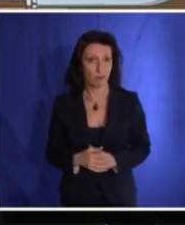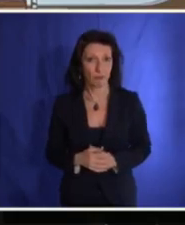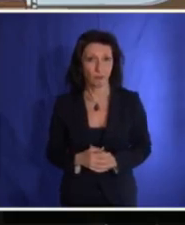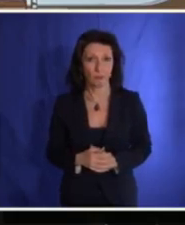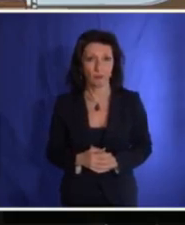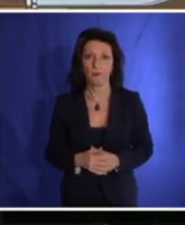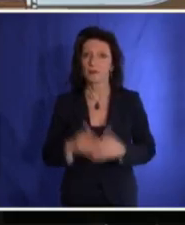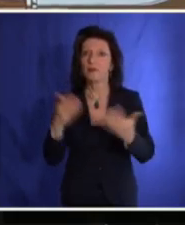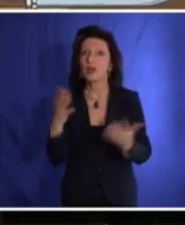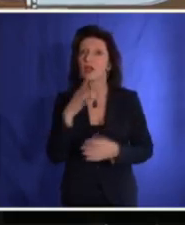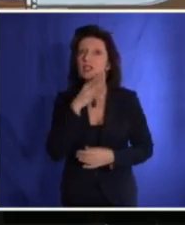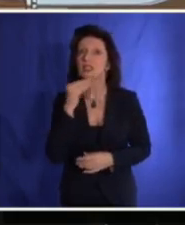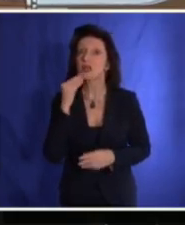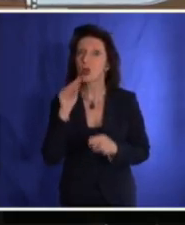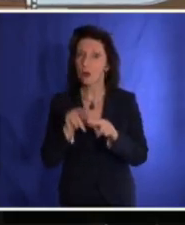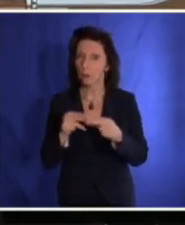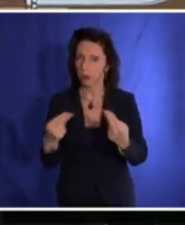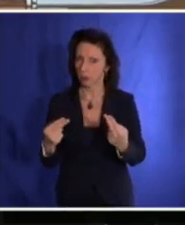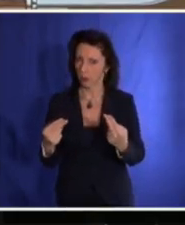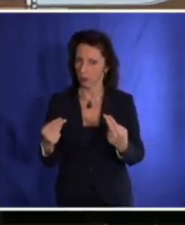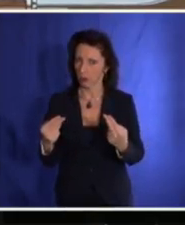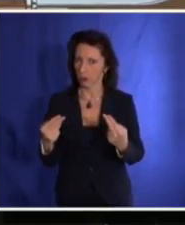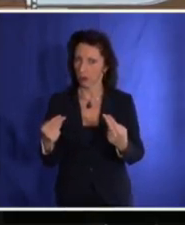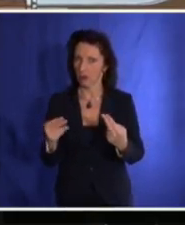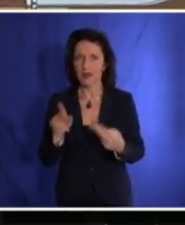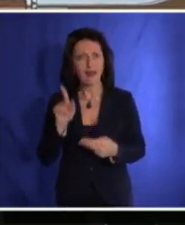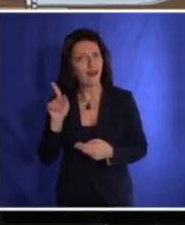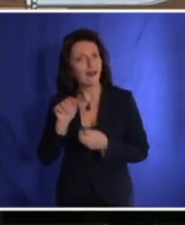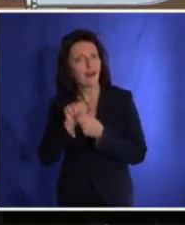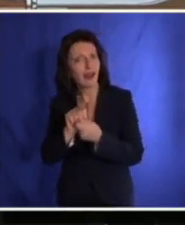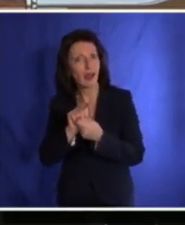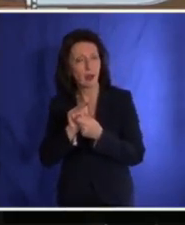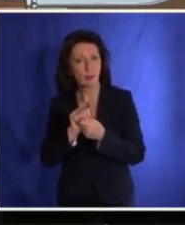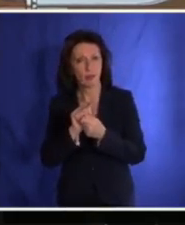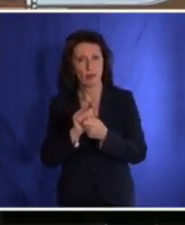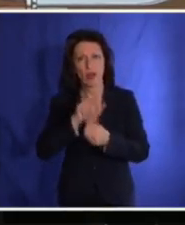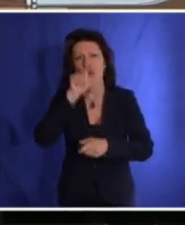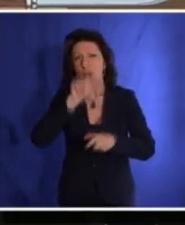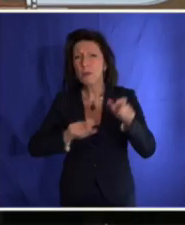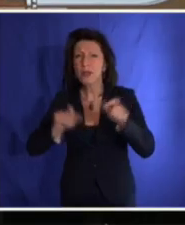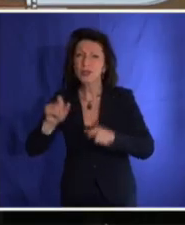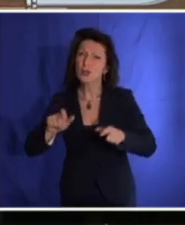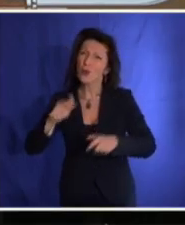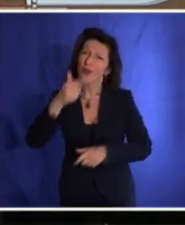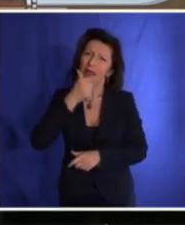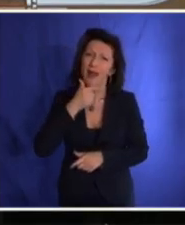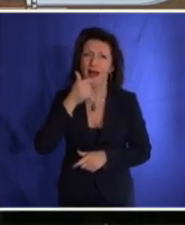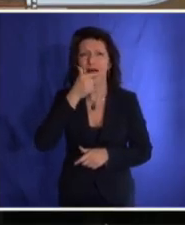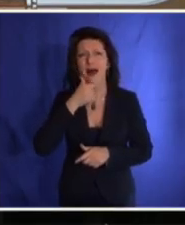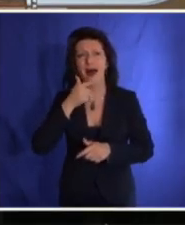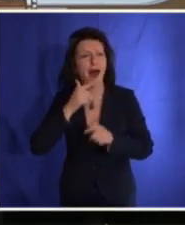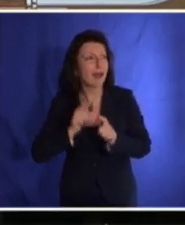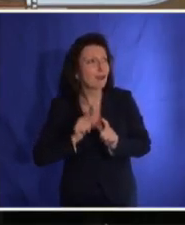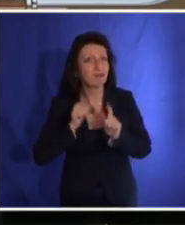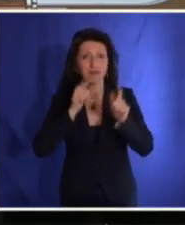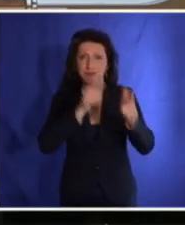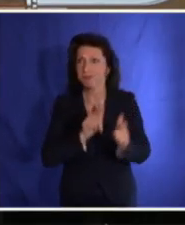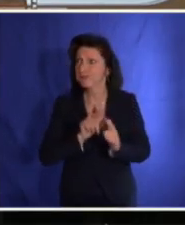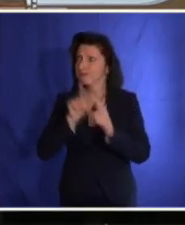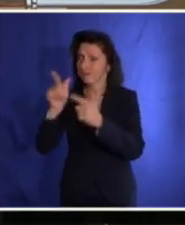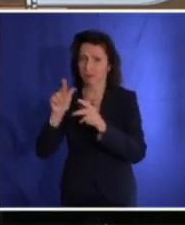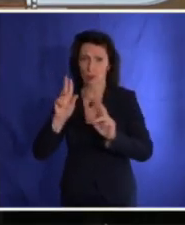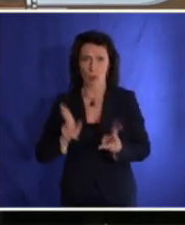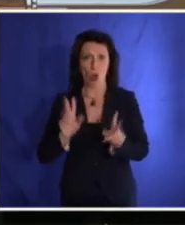der Seniorenbund für die Mobilität der Älteren stark macht, wenn sich die JVB für mehr